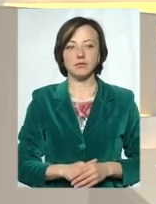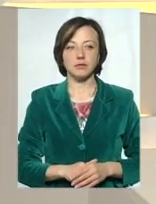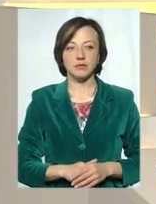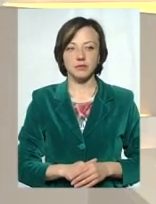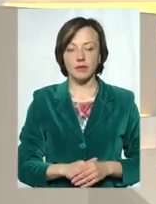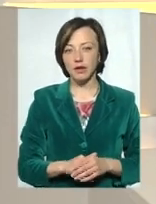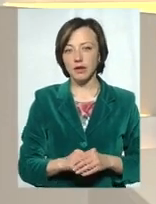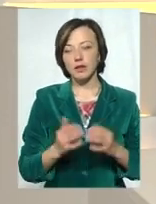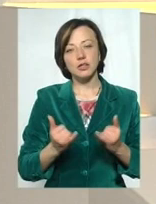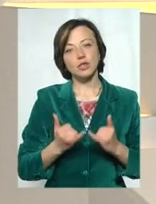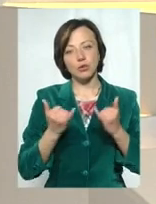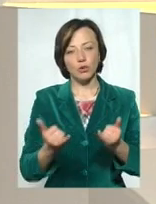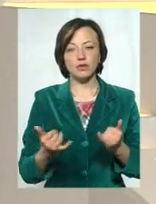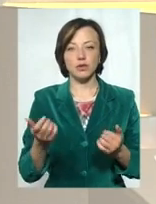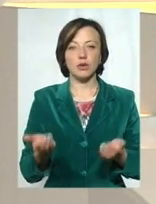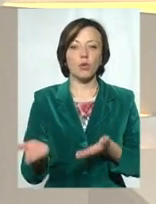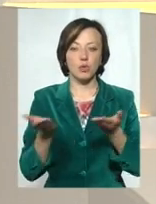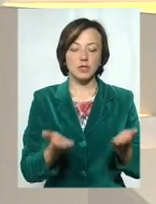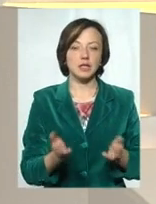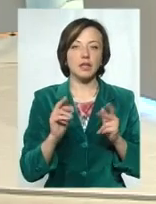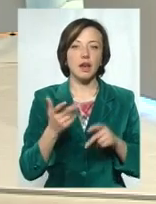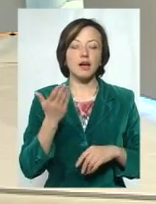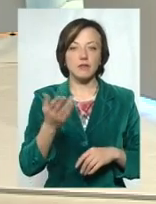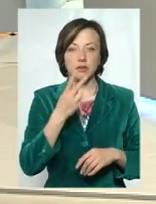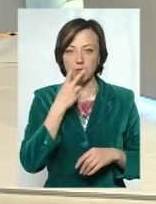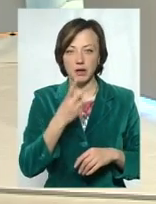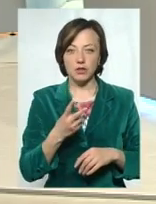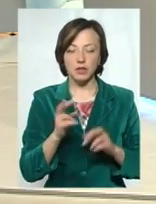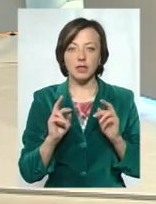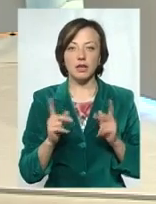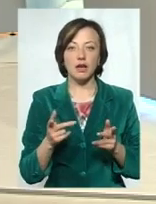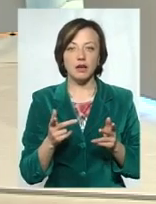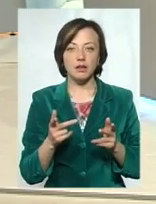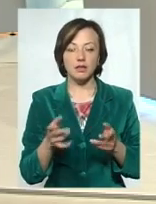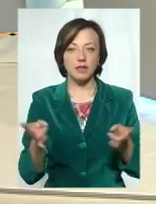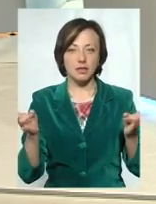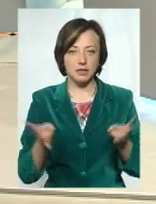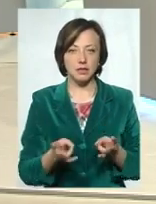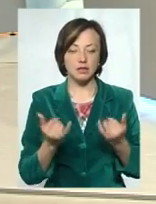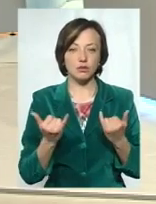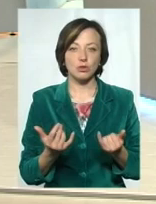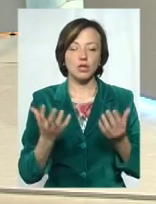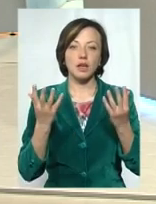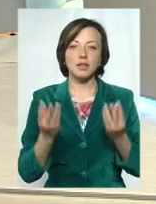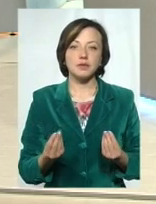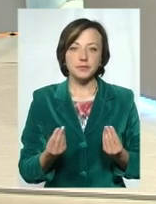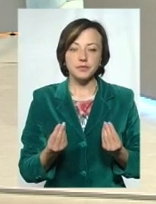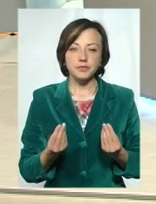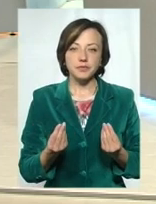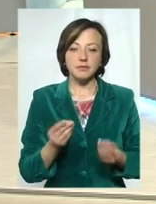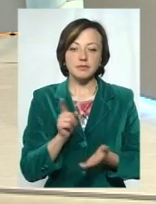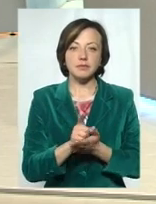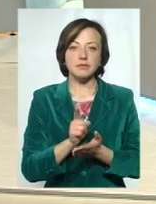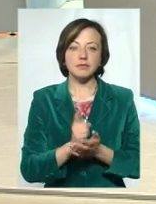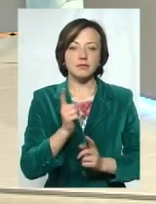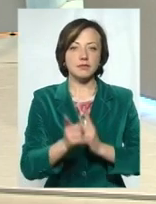Шановні гості, власне, як ви бачите, наскільки назріла на сьогоднішній день ота пенсійна